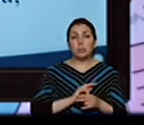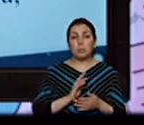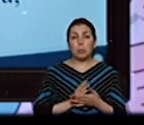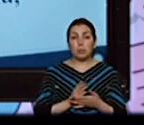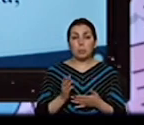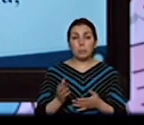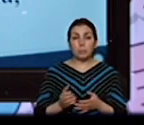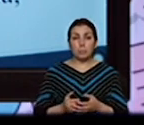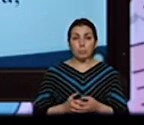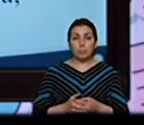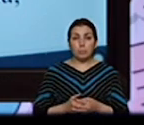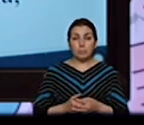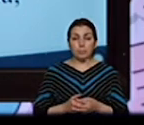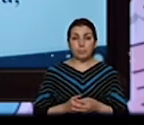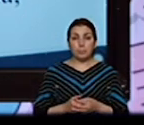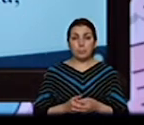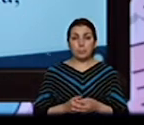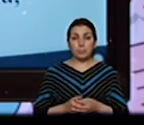turibdi.